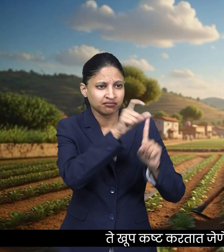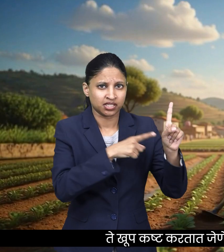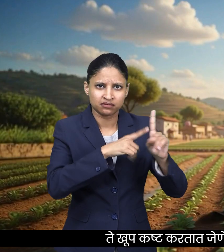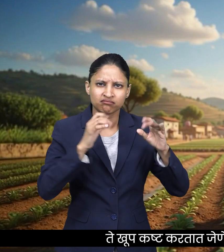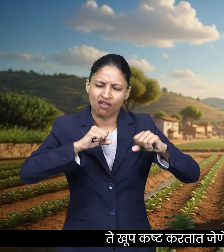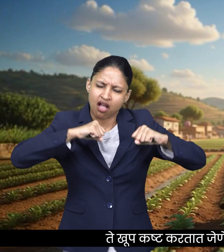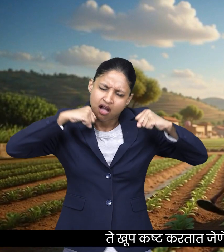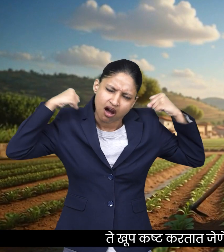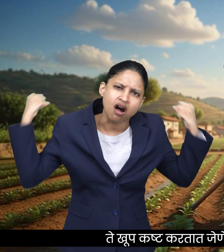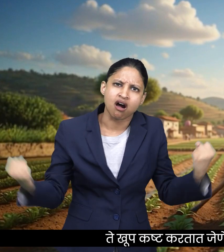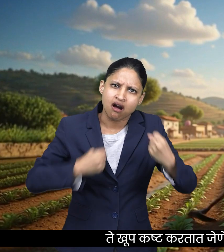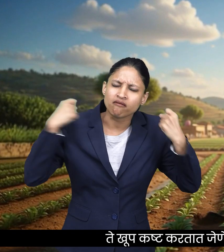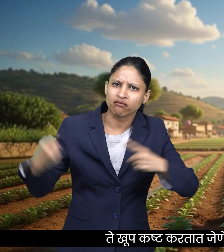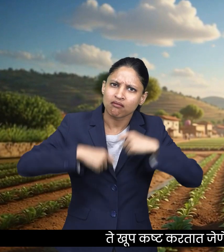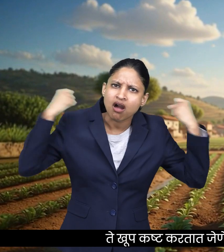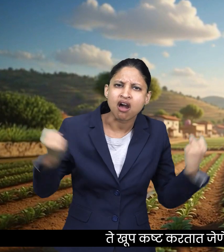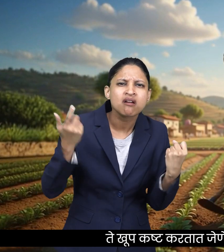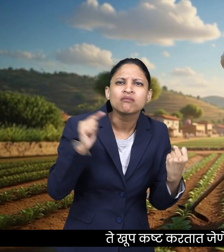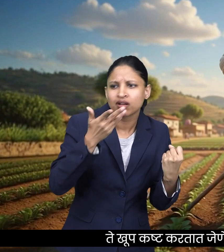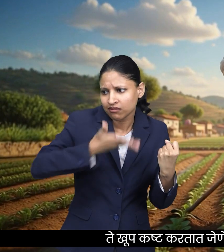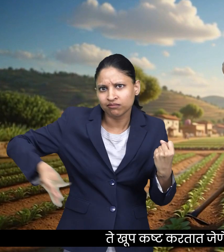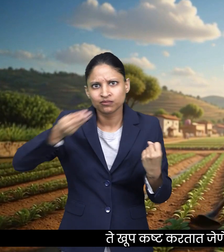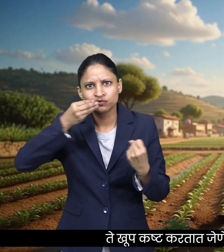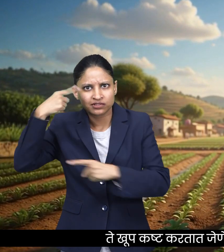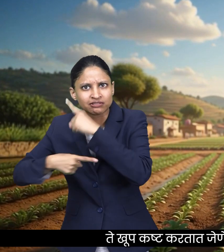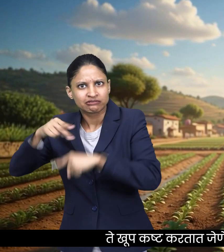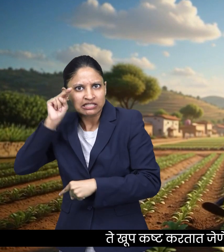ती खूप कष्ट करतात जेणेकरून आपण दररोज खाऊ शकतो.